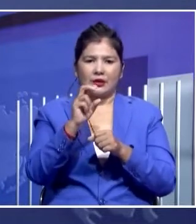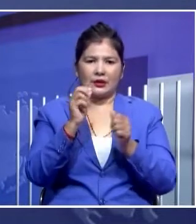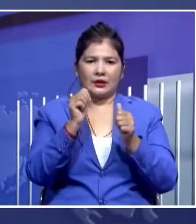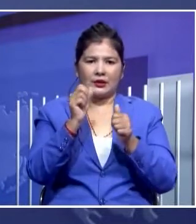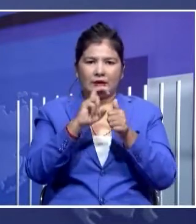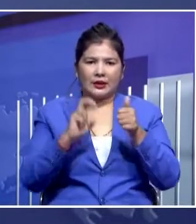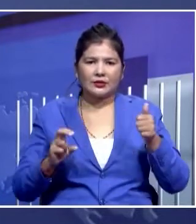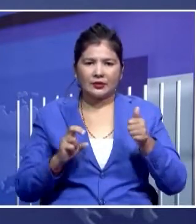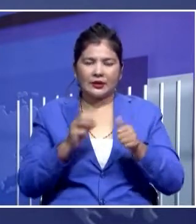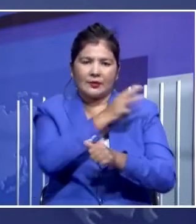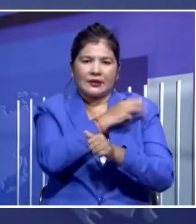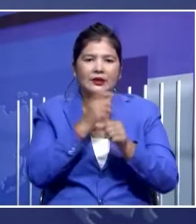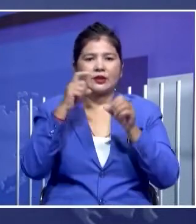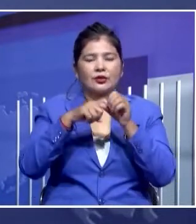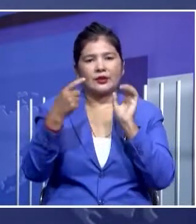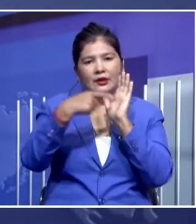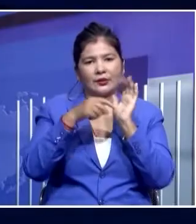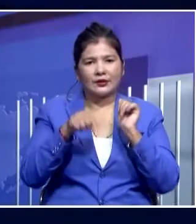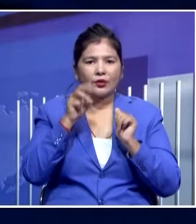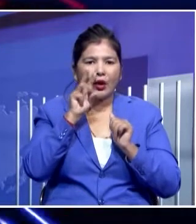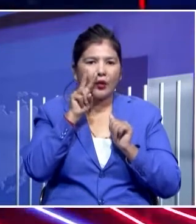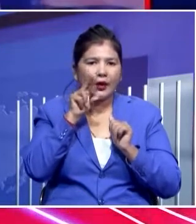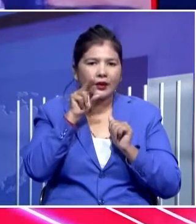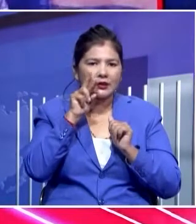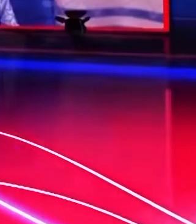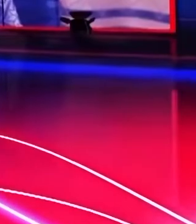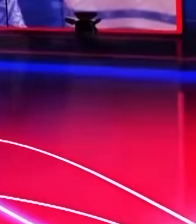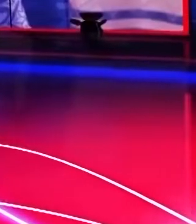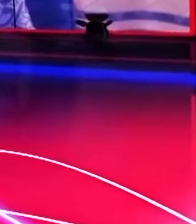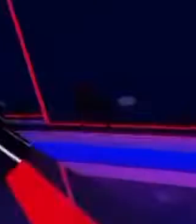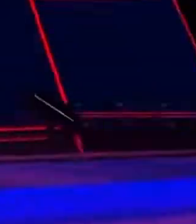केही नागरिकले सोधेका छौँ हेरौँ आजको आवाजमा